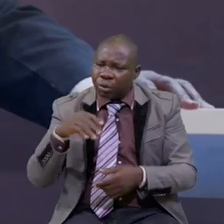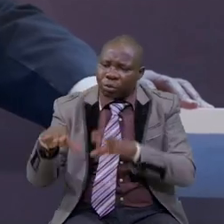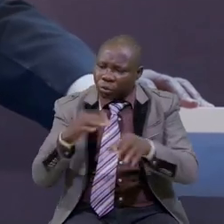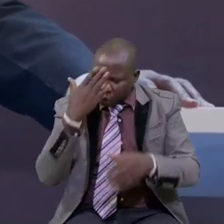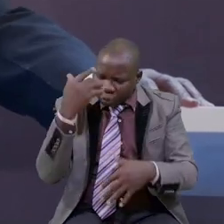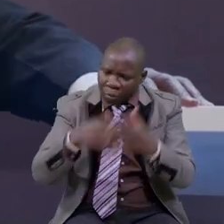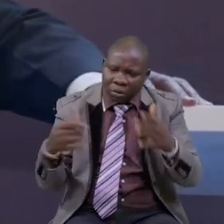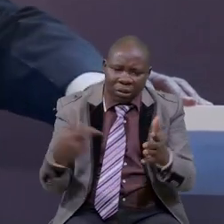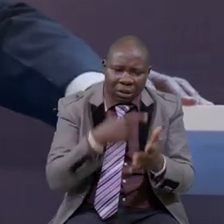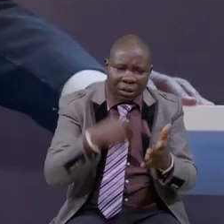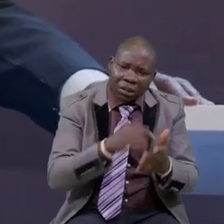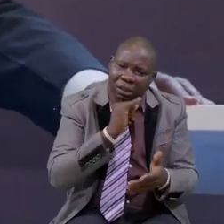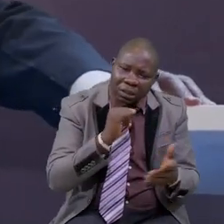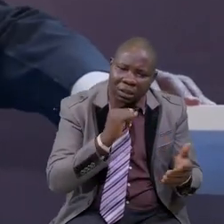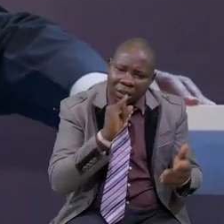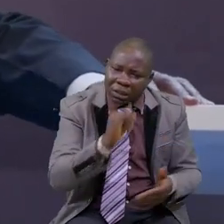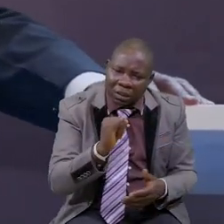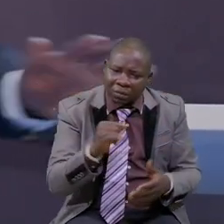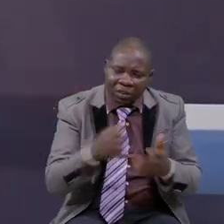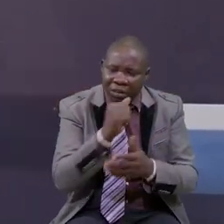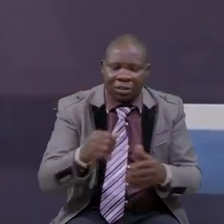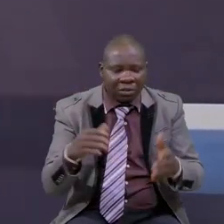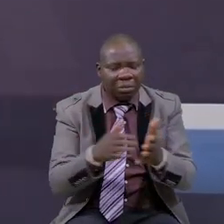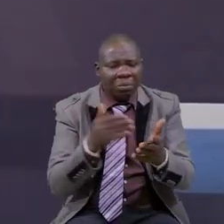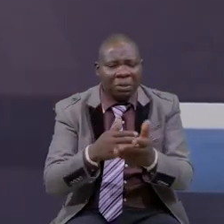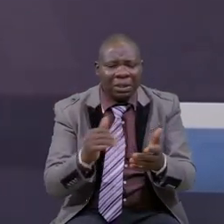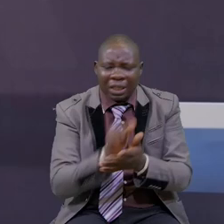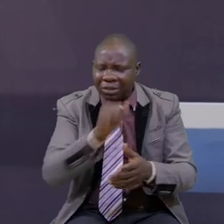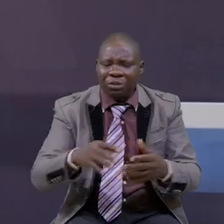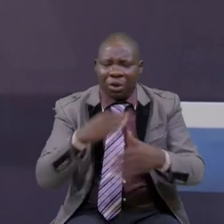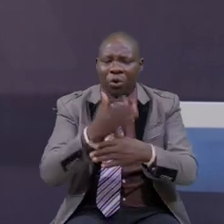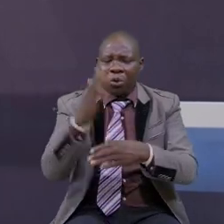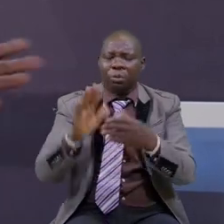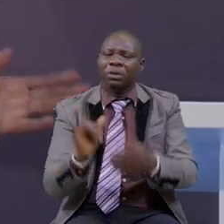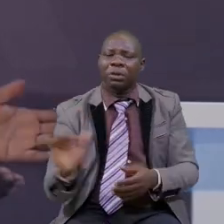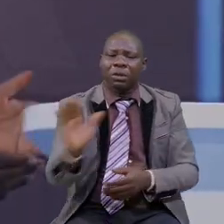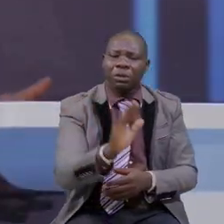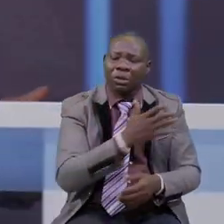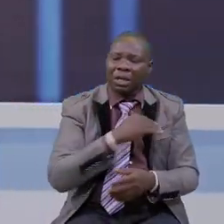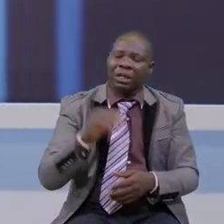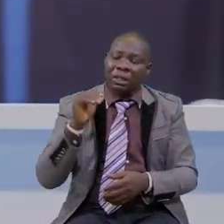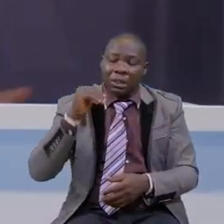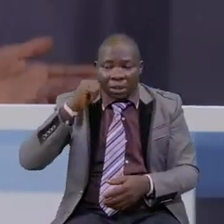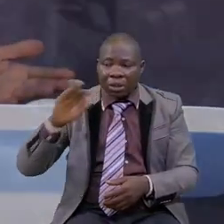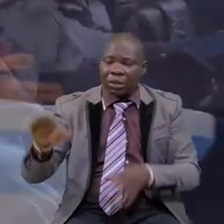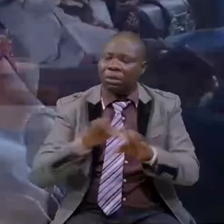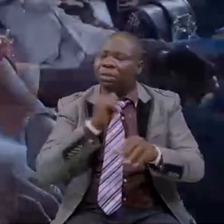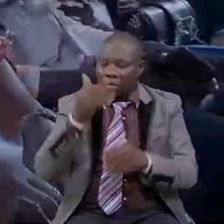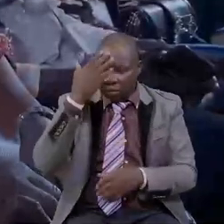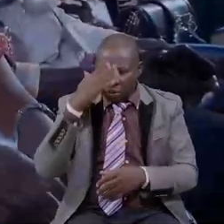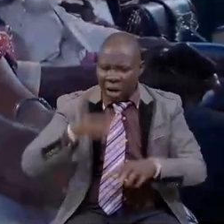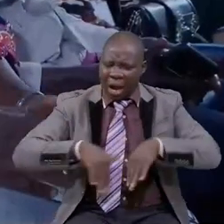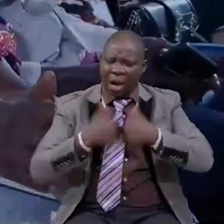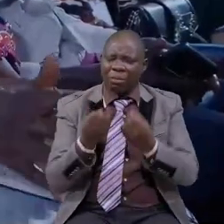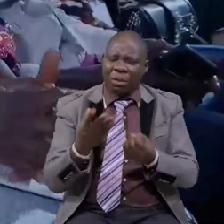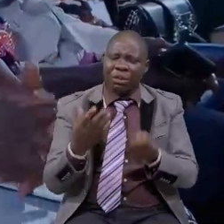pour toute ta vie et c'est pour toi complètement. Mais elle ne le savait pas. Combien parmi nous avons tout l'héritage que Dieu nous